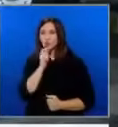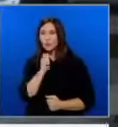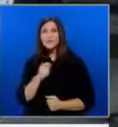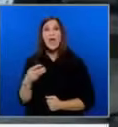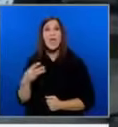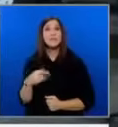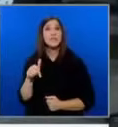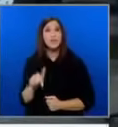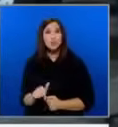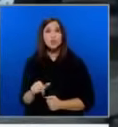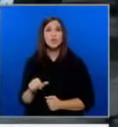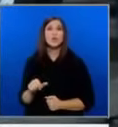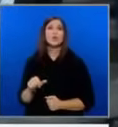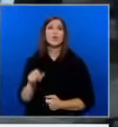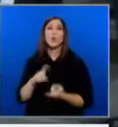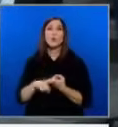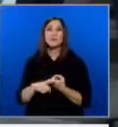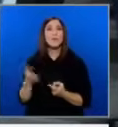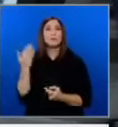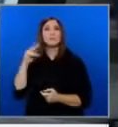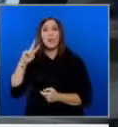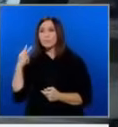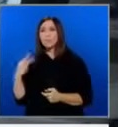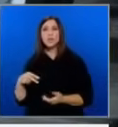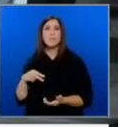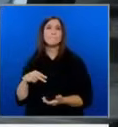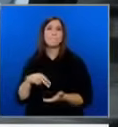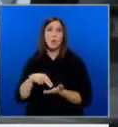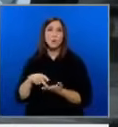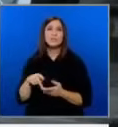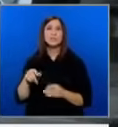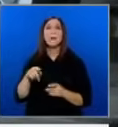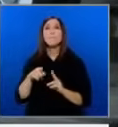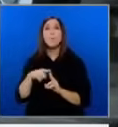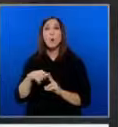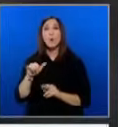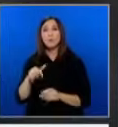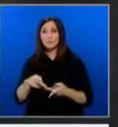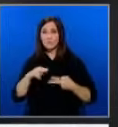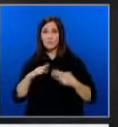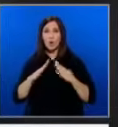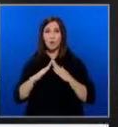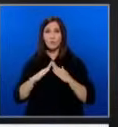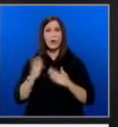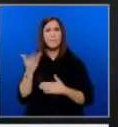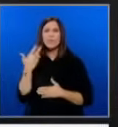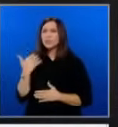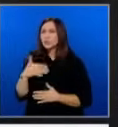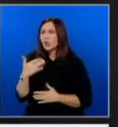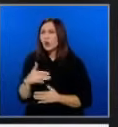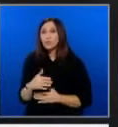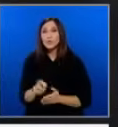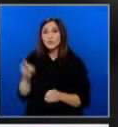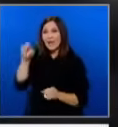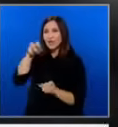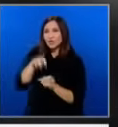Журналистите Еван Гершкович и Елсу Кормашева и бившият морски пехотинец Пол Уилън се завърнаха от дома. Беше страхотно да се